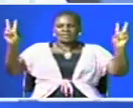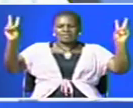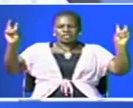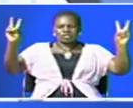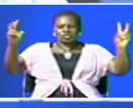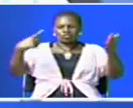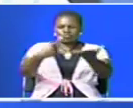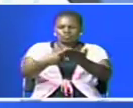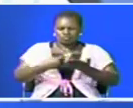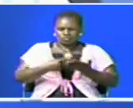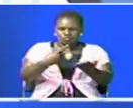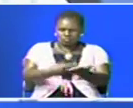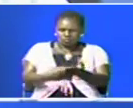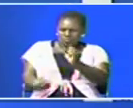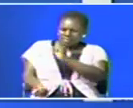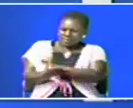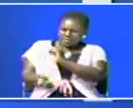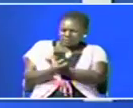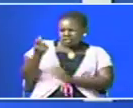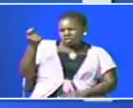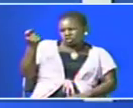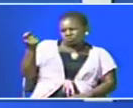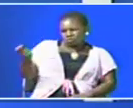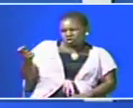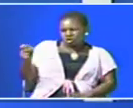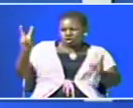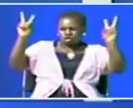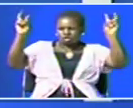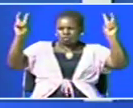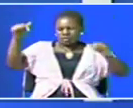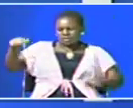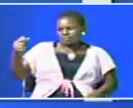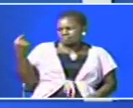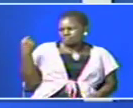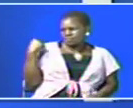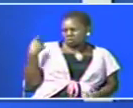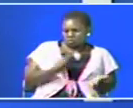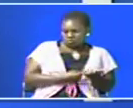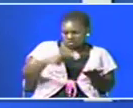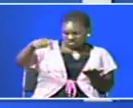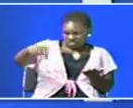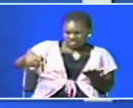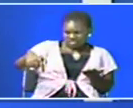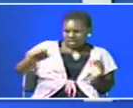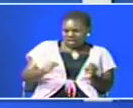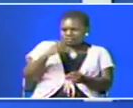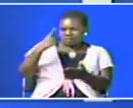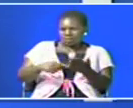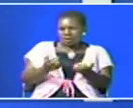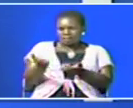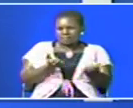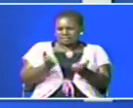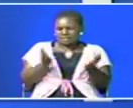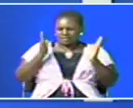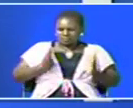Naam. Kumpatia tu mtazamaji muktadha wa mjadala wetu wa leo. Hivi majuzi wiki hii tuliona kuwa mfanyibiashara